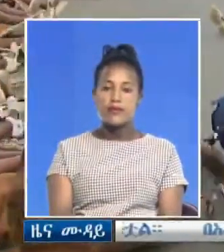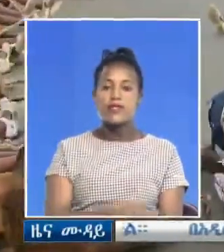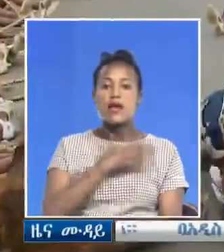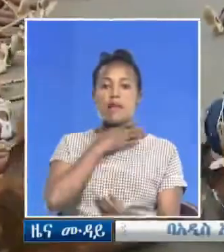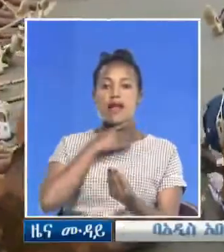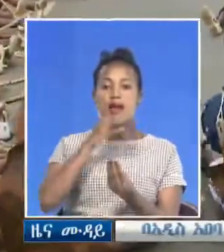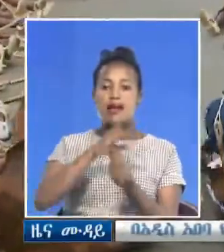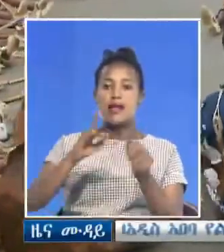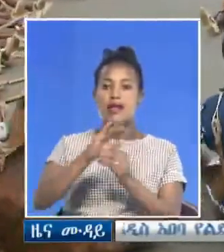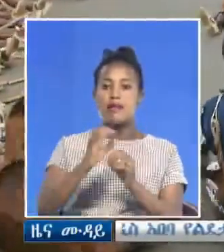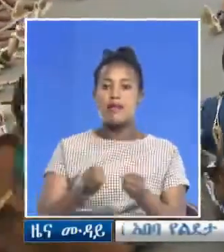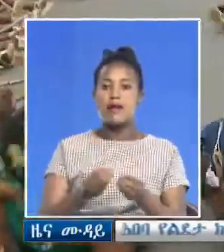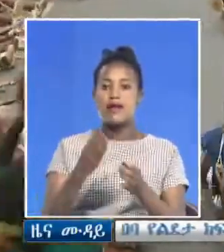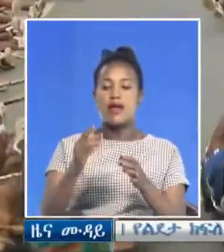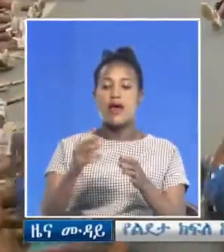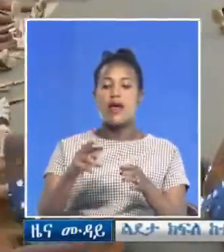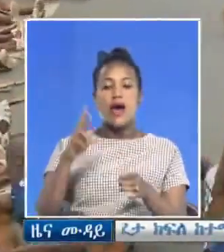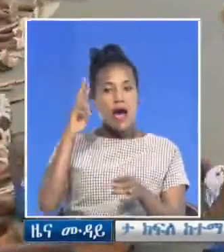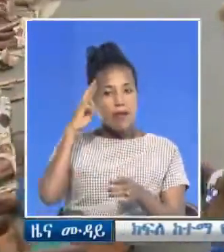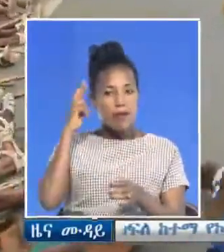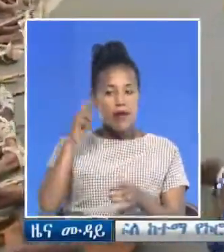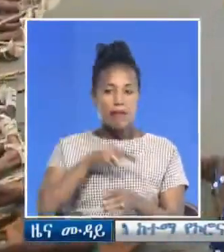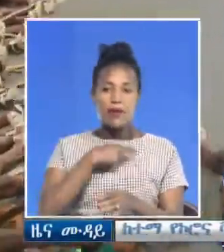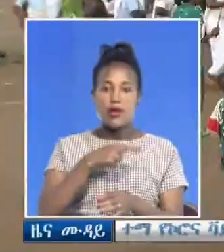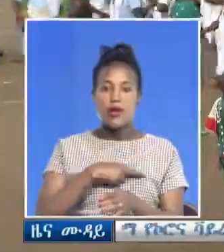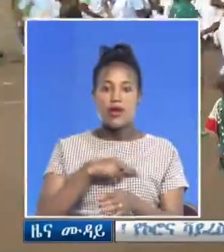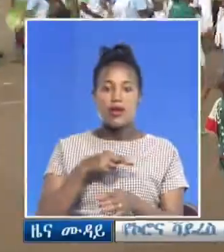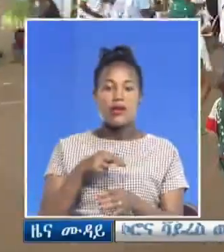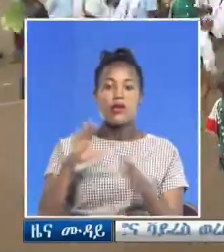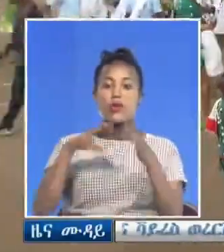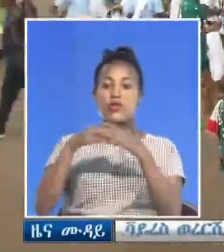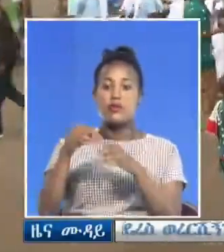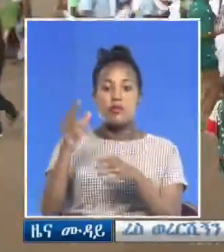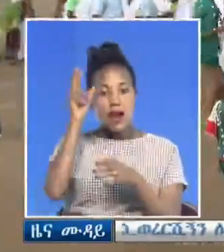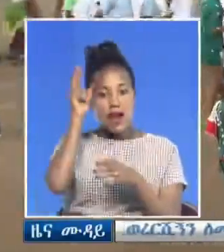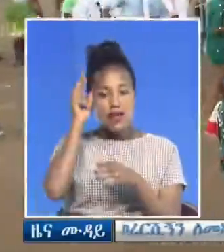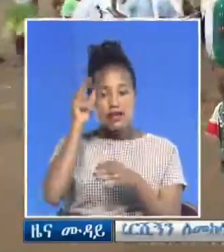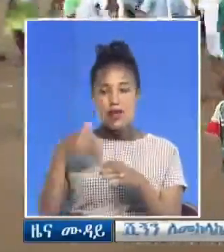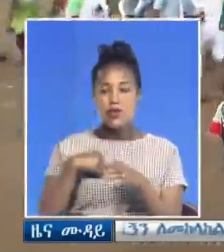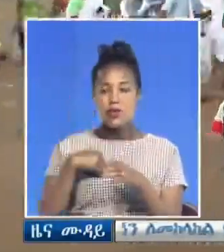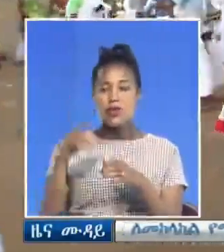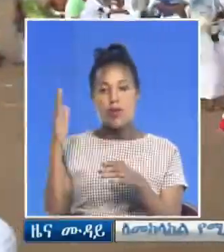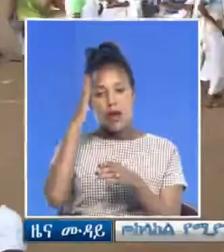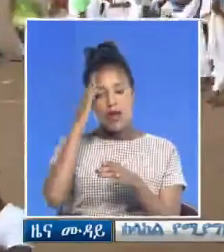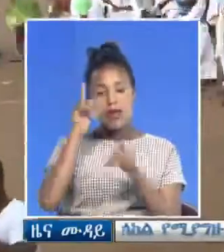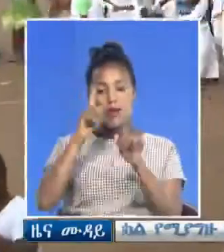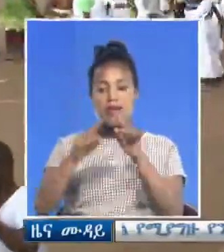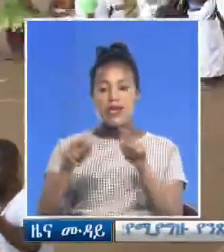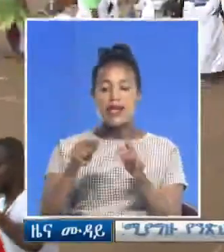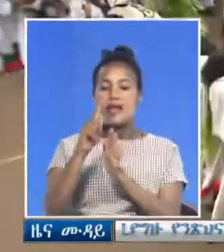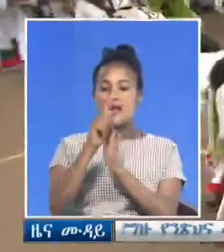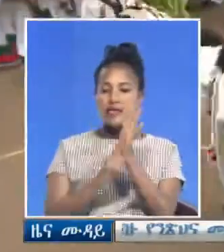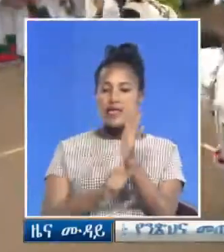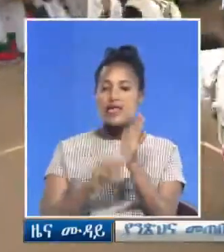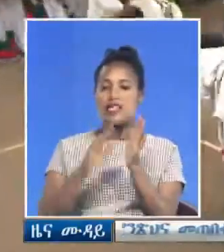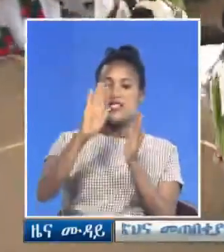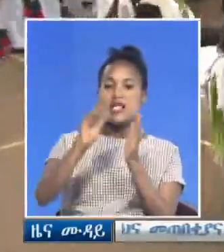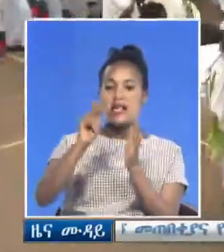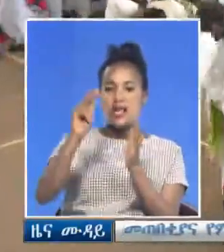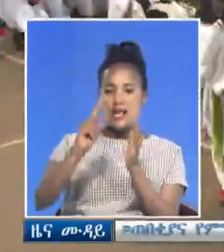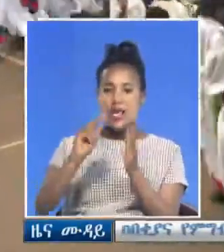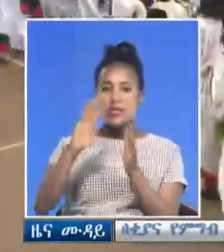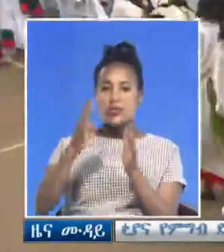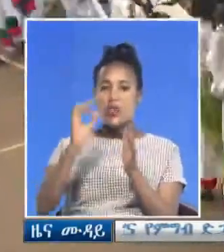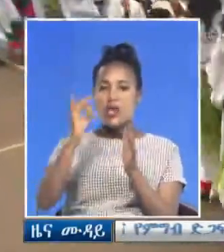የአማራ ክልል በርካታ ሃይማኖታዊና ባህላዊ የአደባባይ በዓላት የሚከበሩበት መሆኑ ይታወቃል። በተለይ በነሐሴ ወር የሻደይ አሸንድዬና